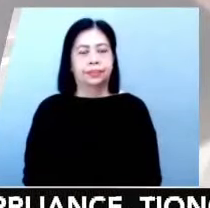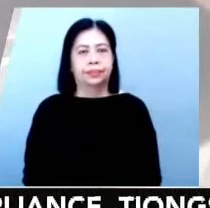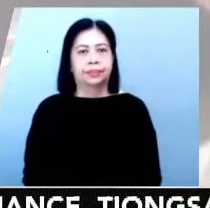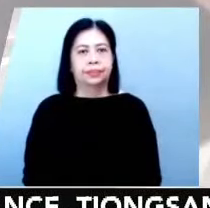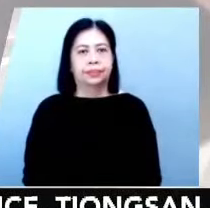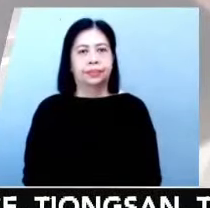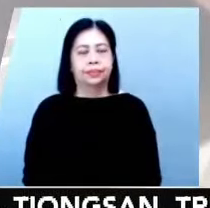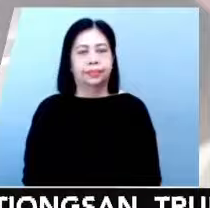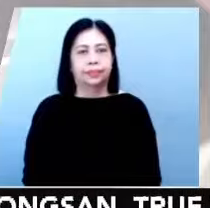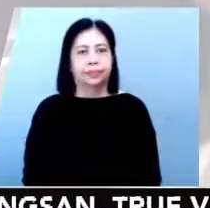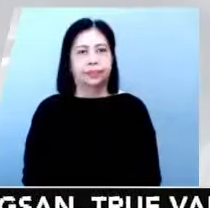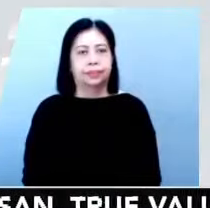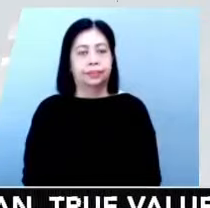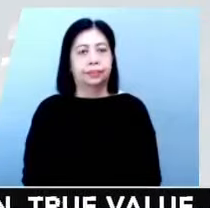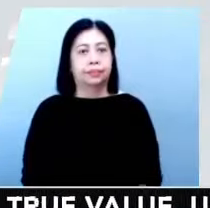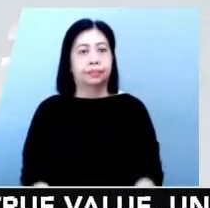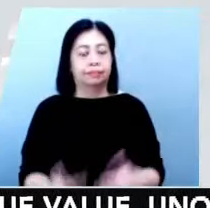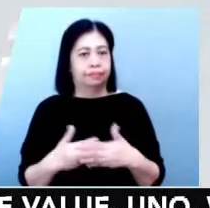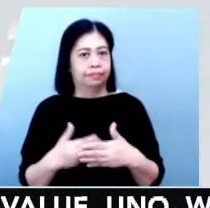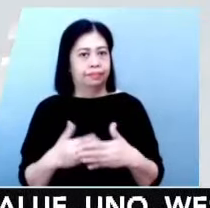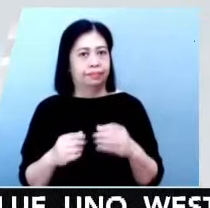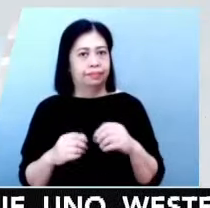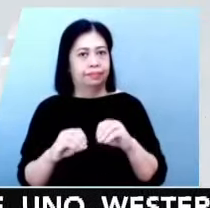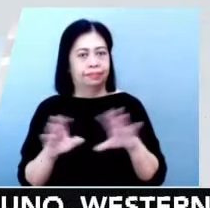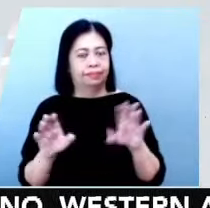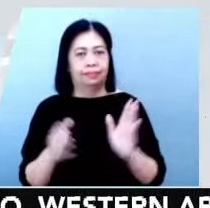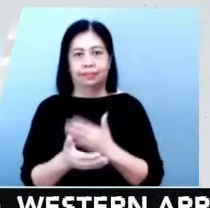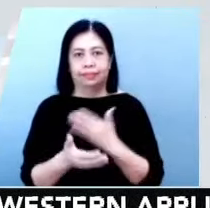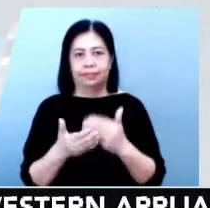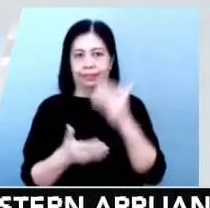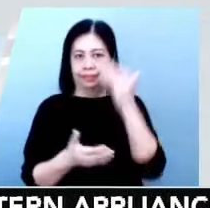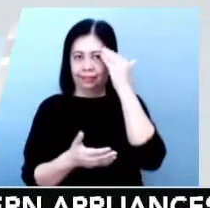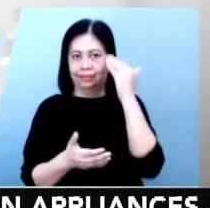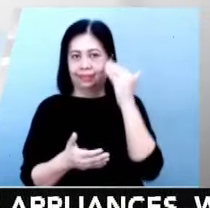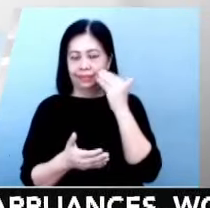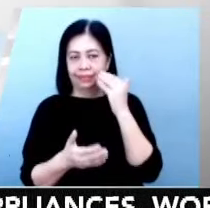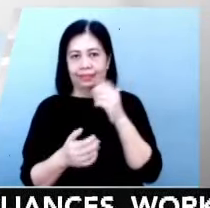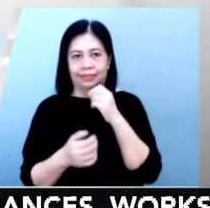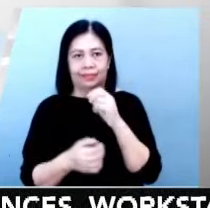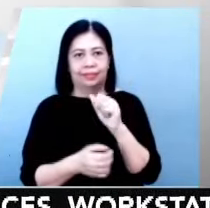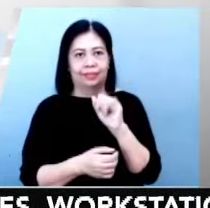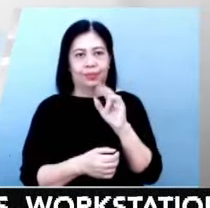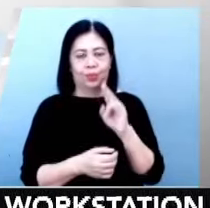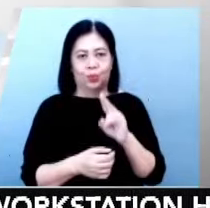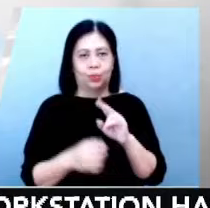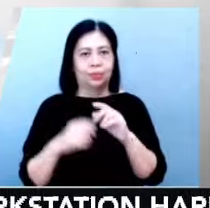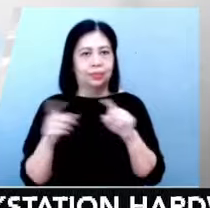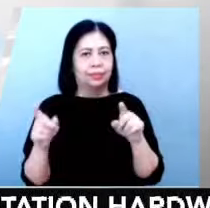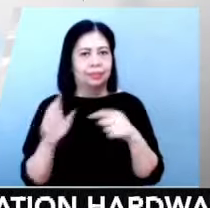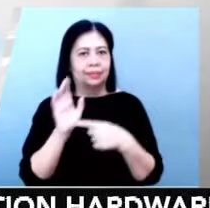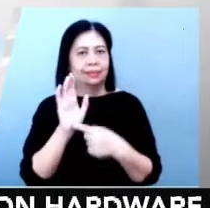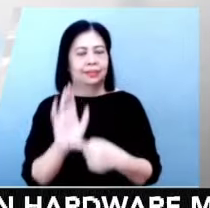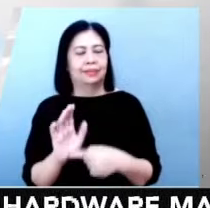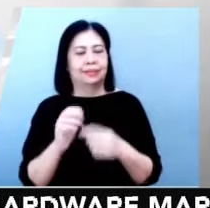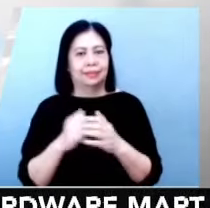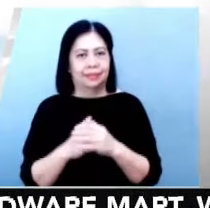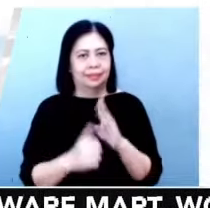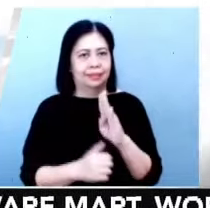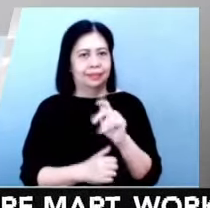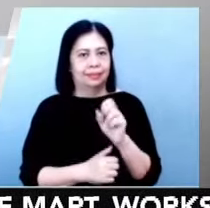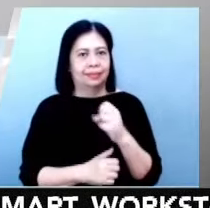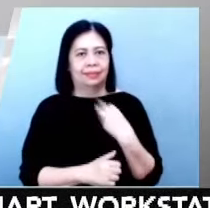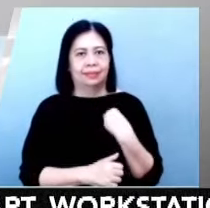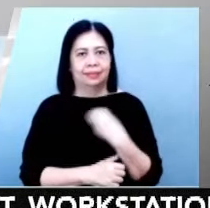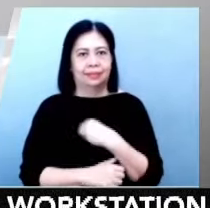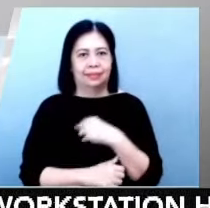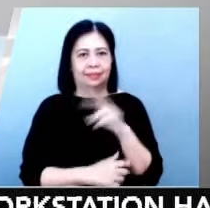To go, i-release na ang bagong single ng South Korean superstar na si IU. Featured sa Love Wins ang BTS member na si V.